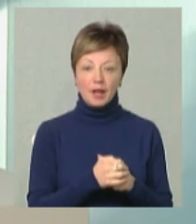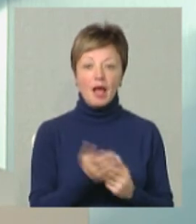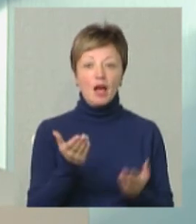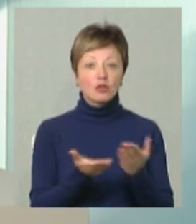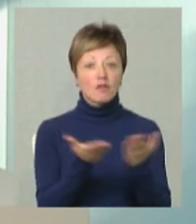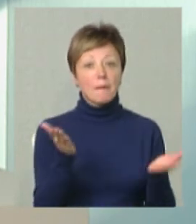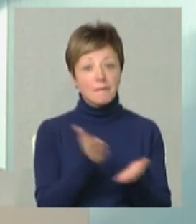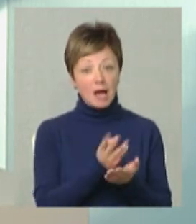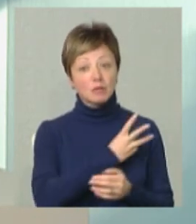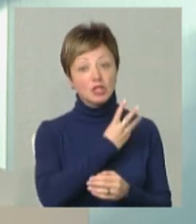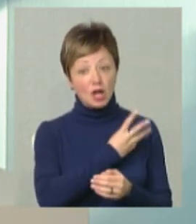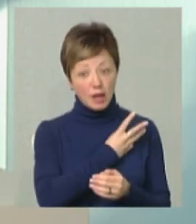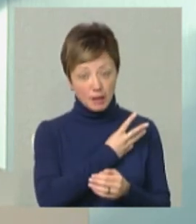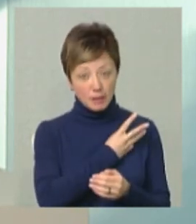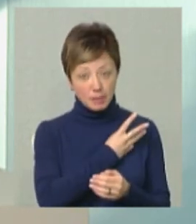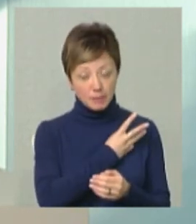Якщо ви маєте бажання